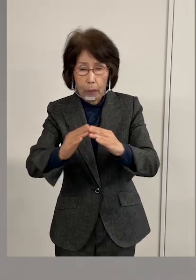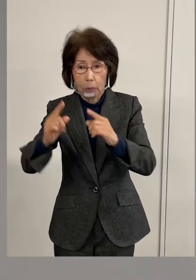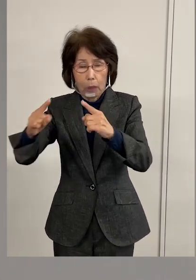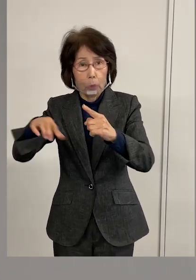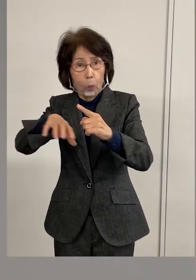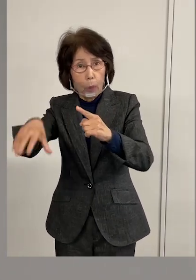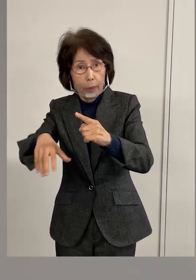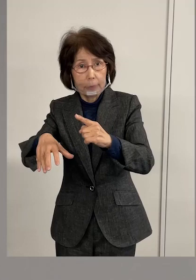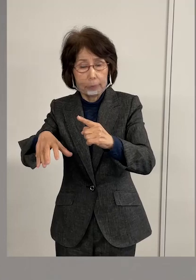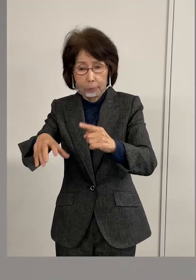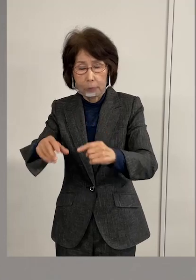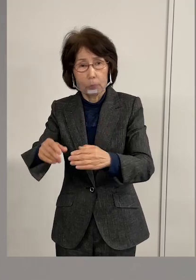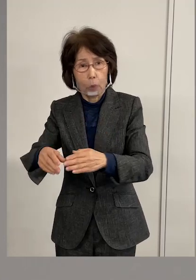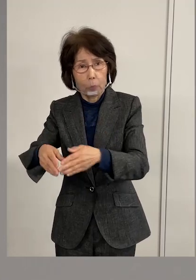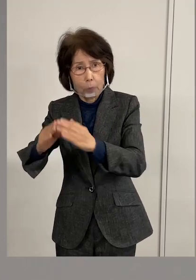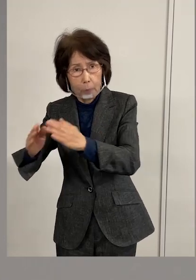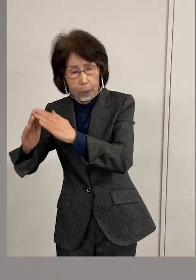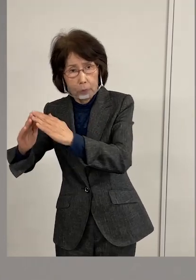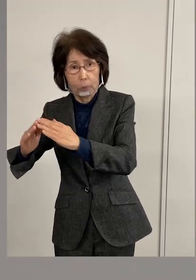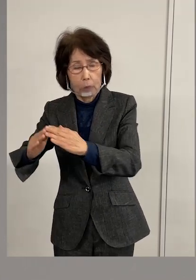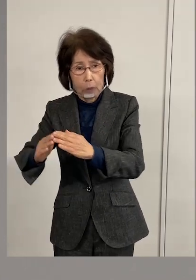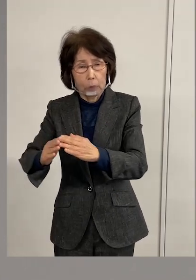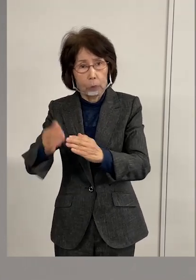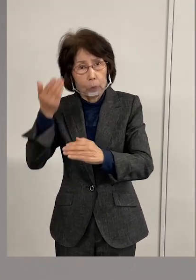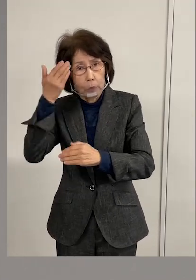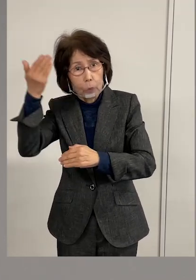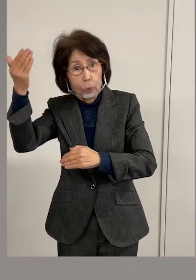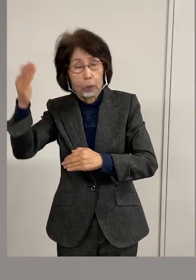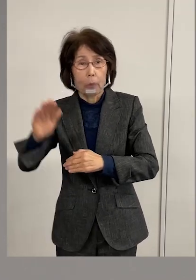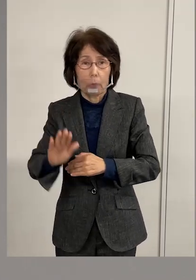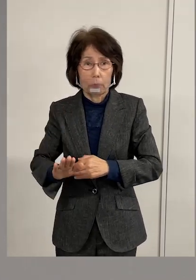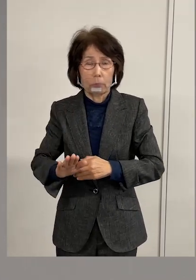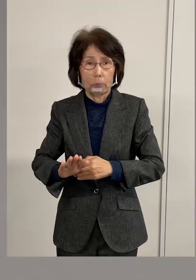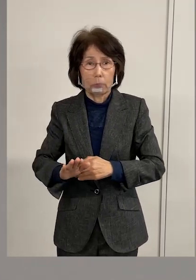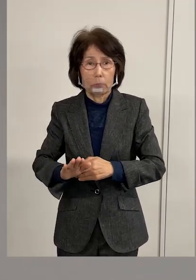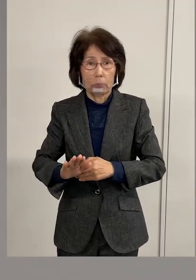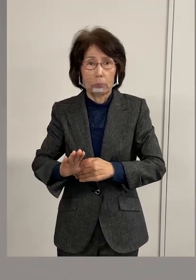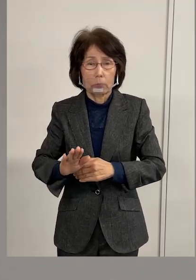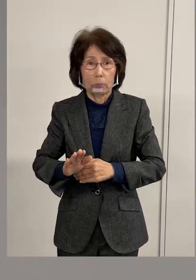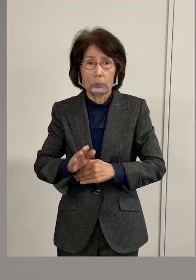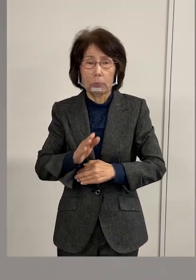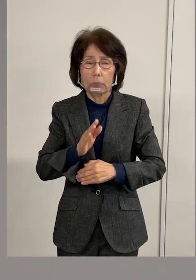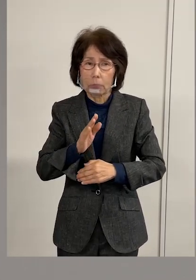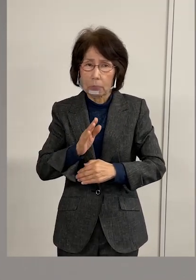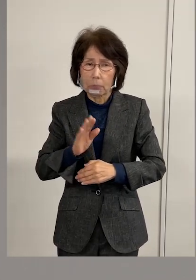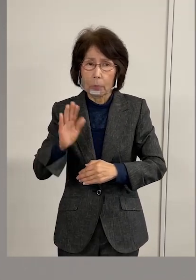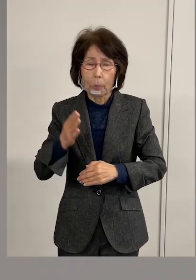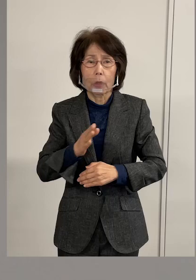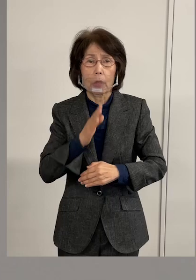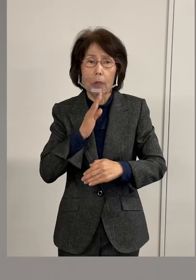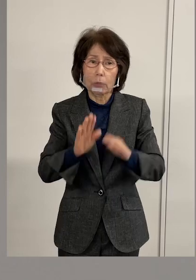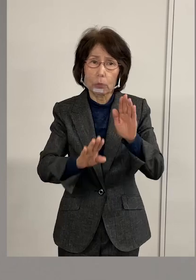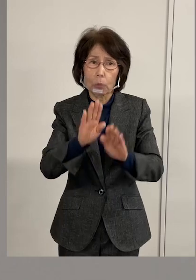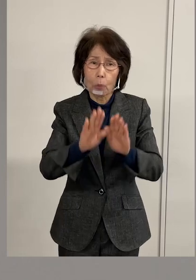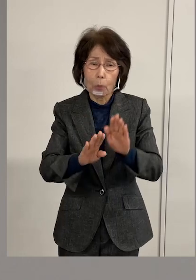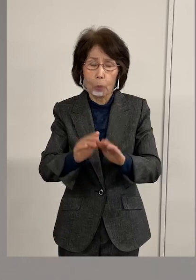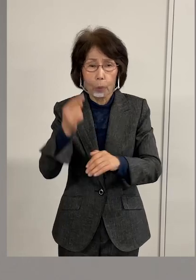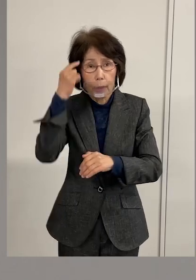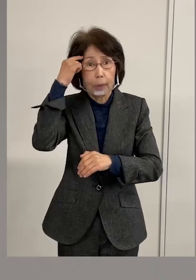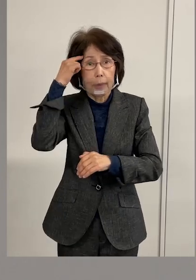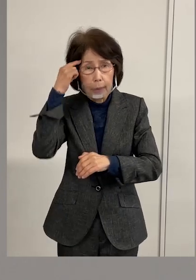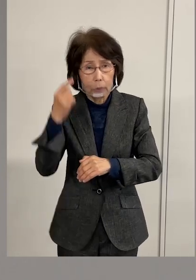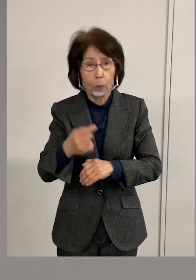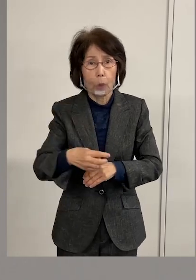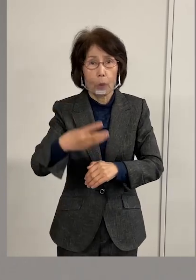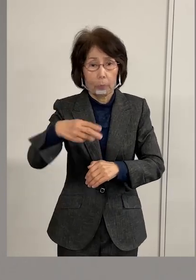的に、建てるということも想定はしておりますが、まあ、現状で言うと、やっぱりみなし住宅で行くのが多分、現実的か